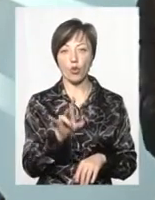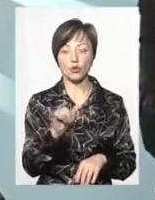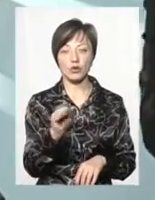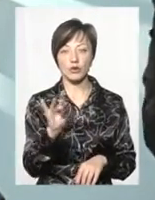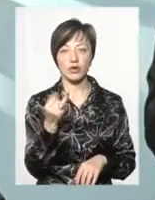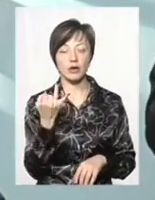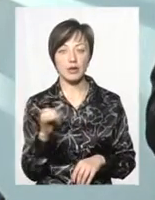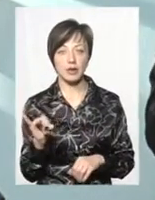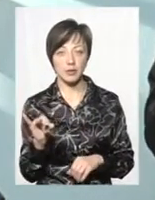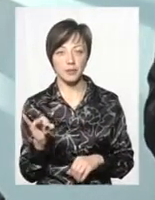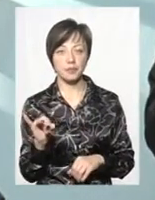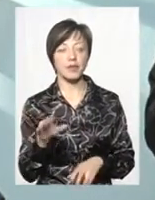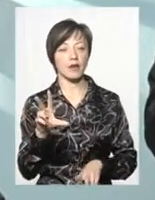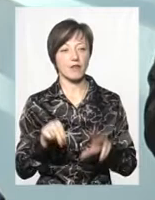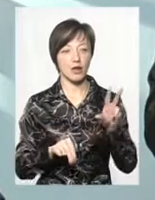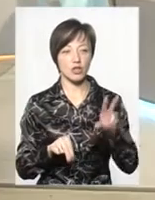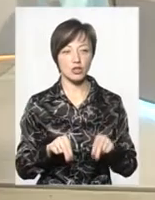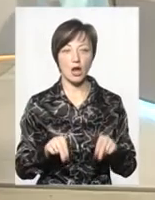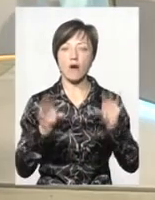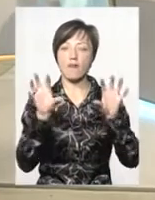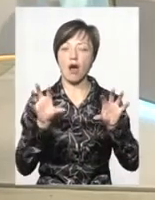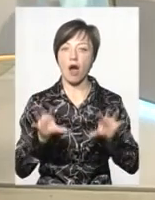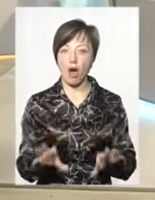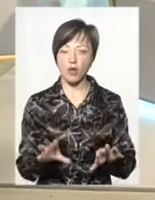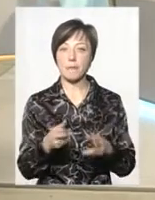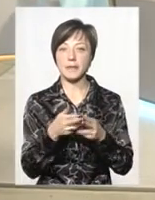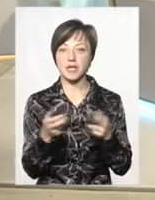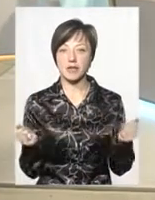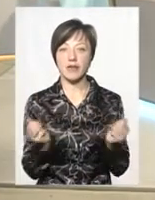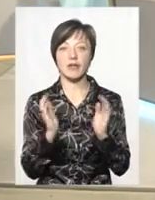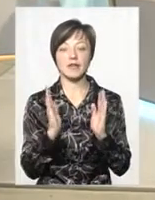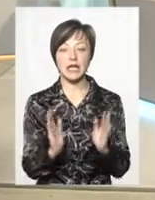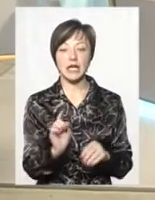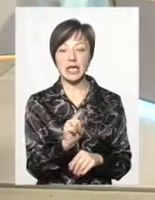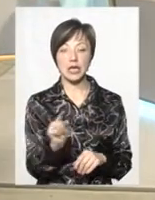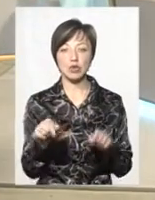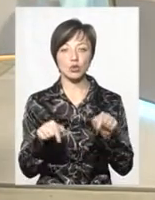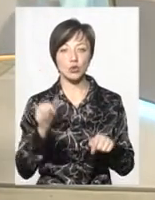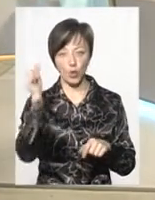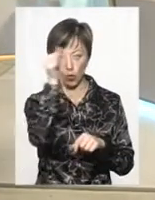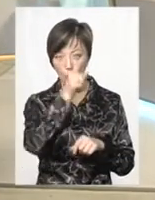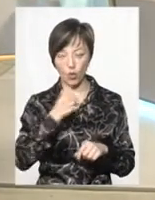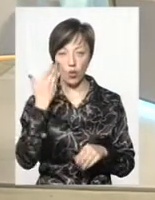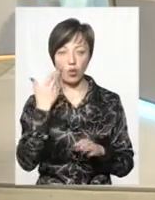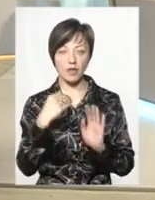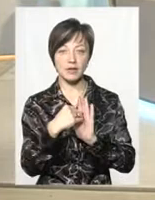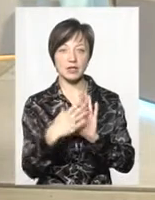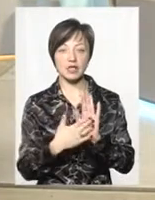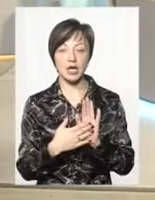православну церкву, він вважав канонічними і признавав тільки їх. Цього року, коли відзначали